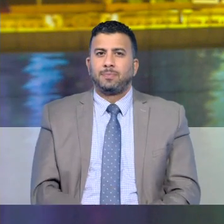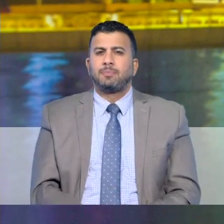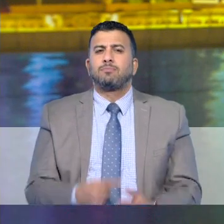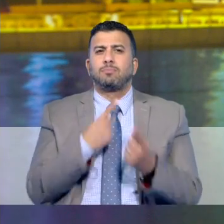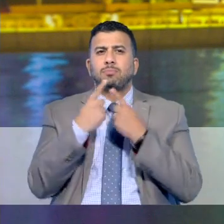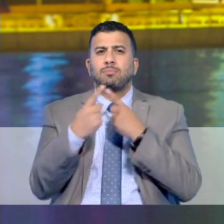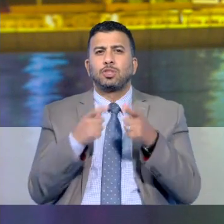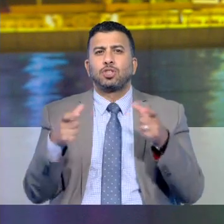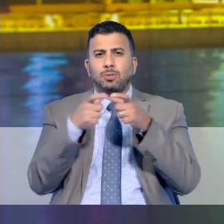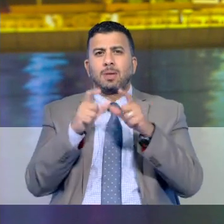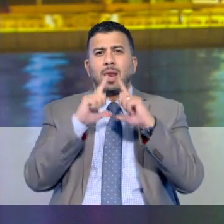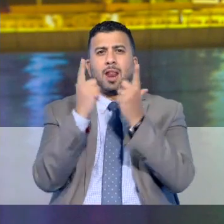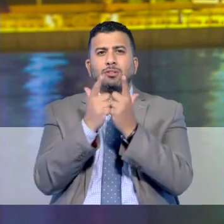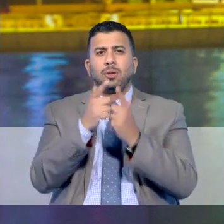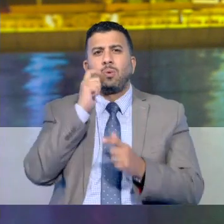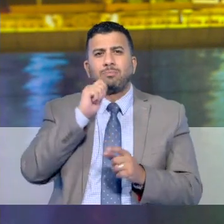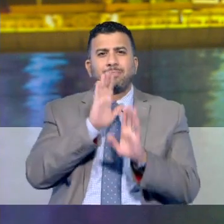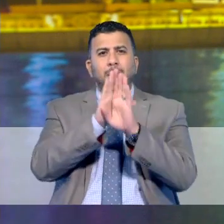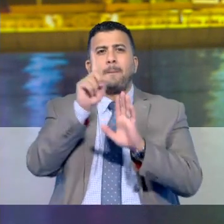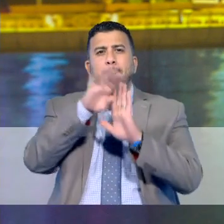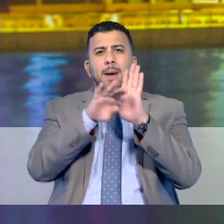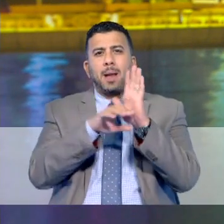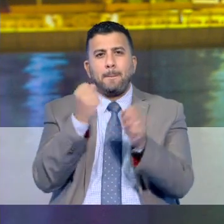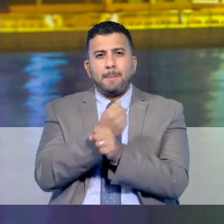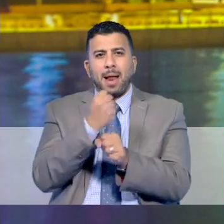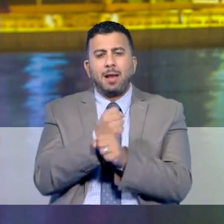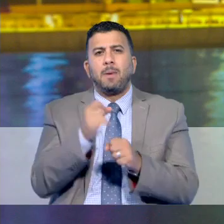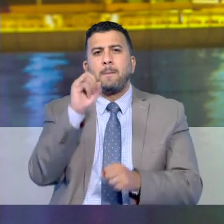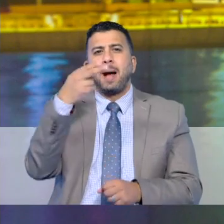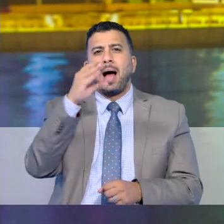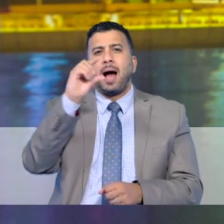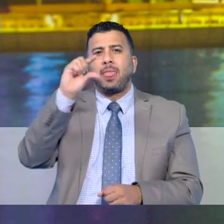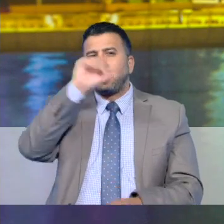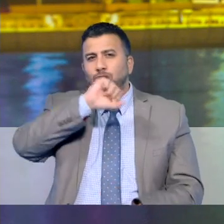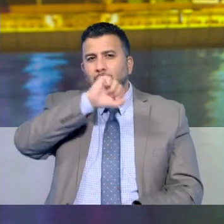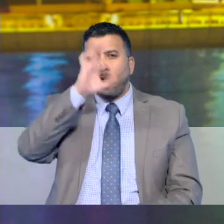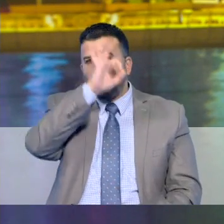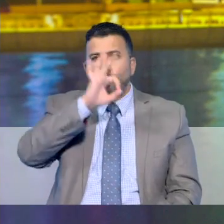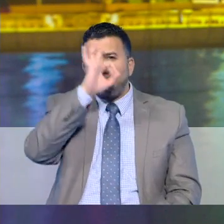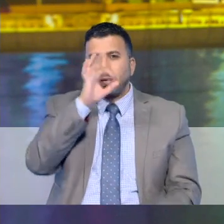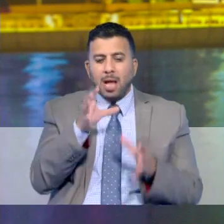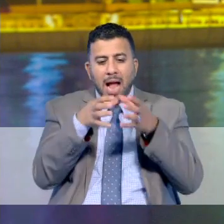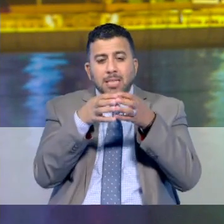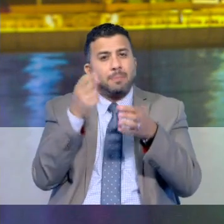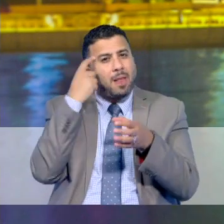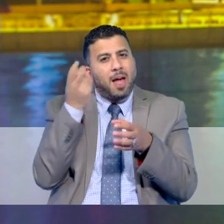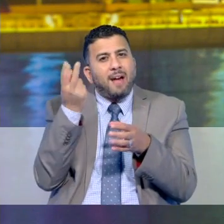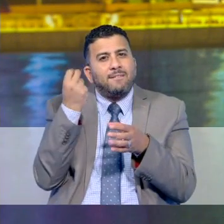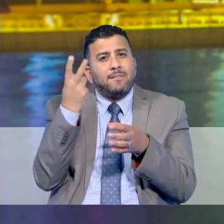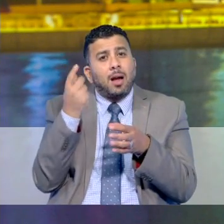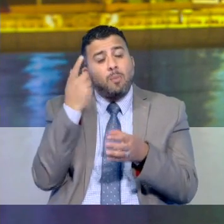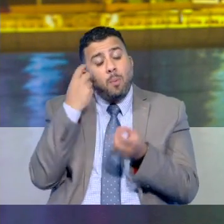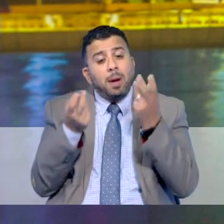ناقش اجتماع اللجنة الوطنية لدعم البرامج المهنية الذي أقيم في معهد الشارقة للتراث حزمة من